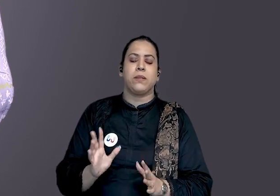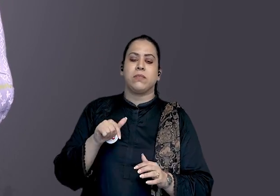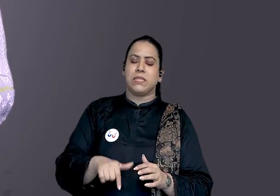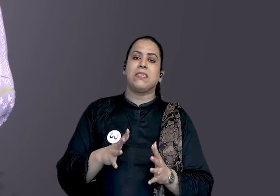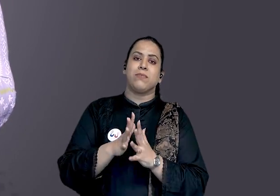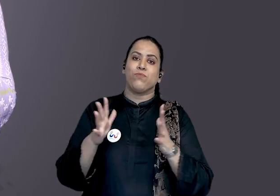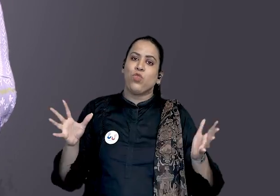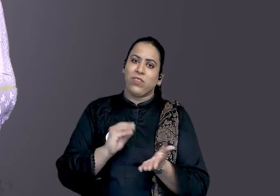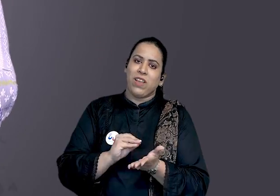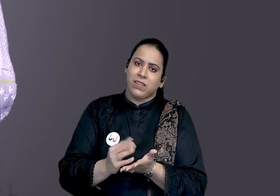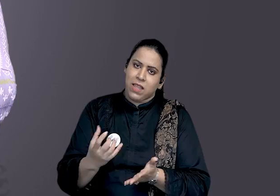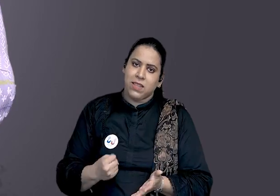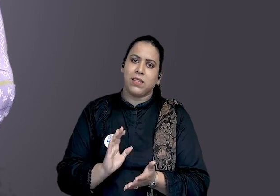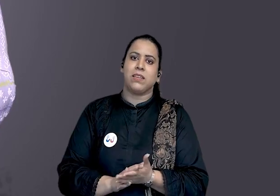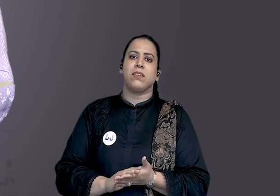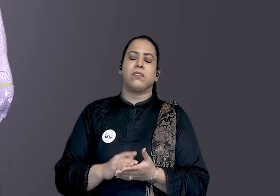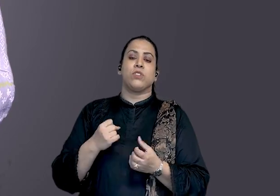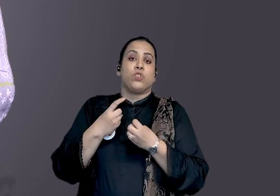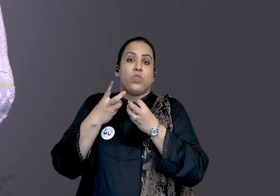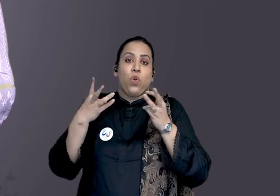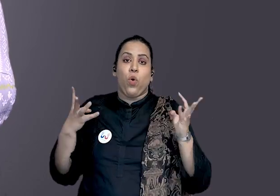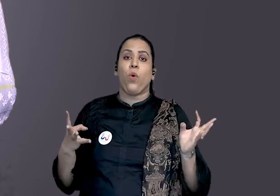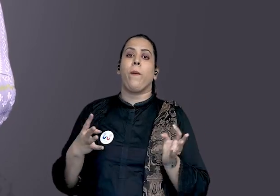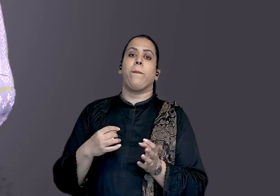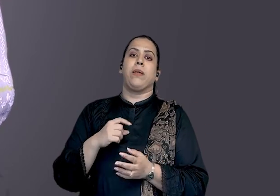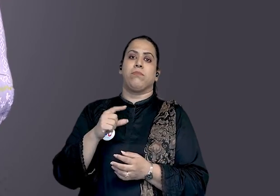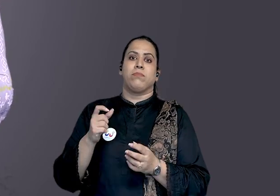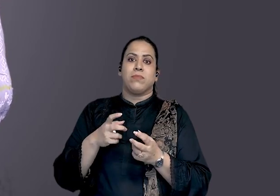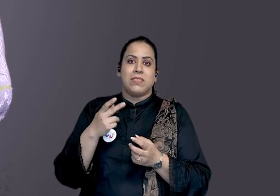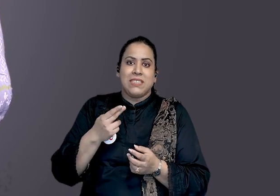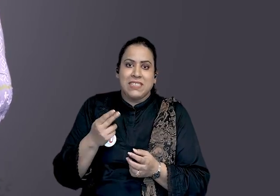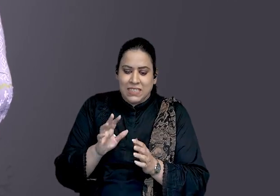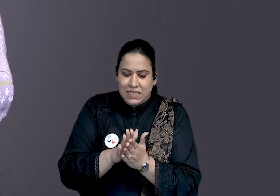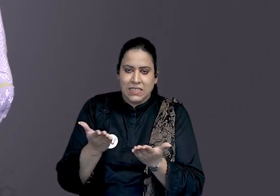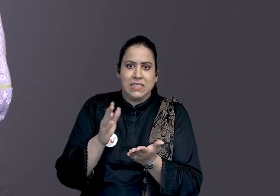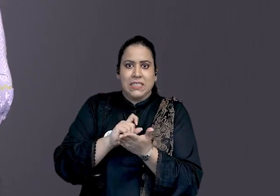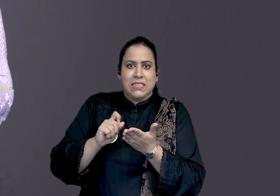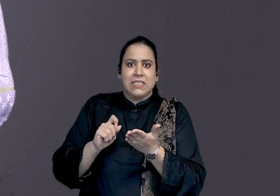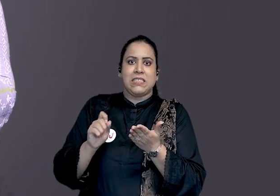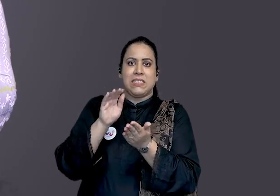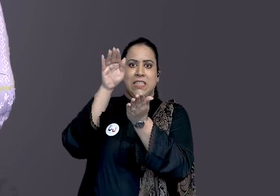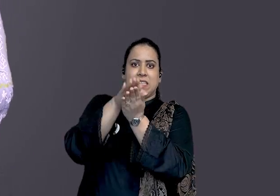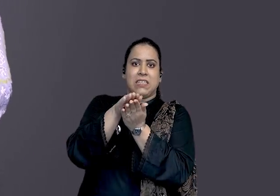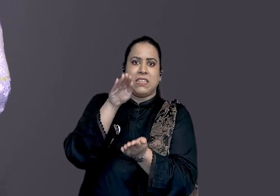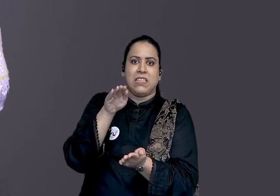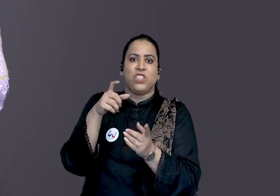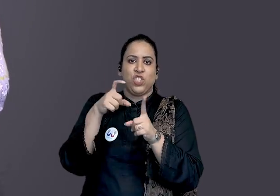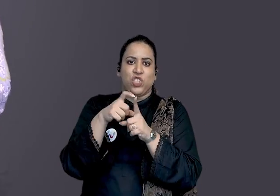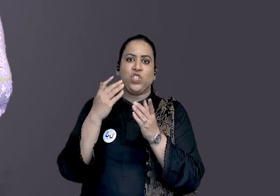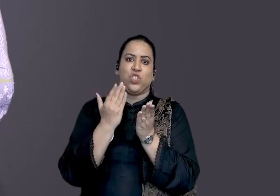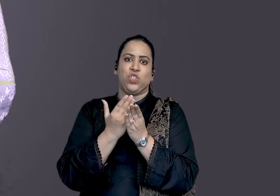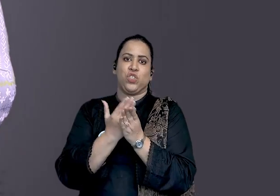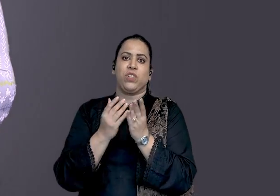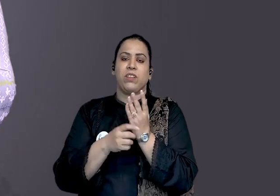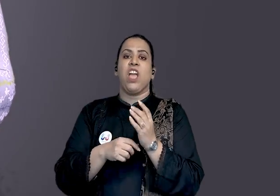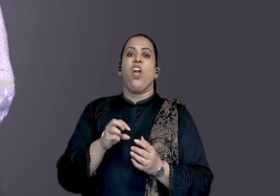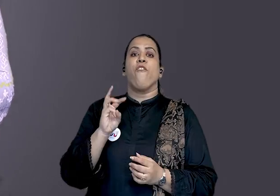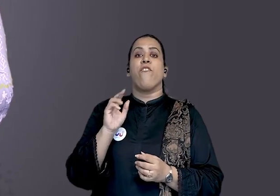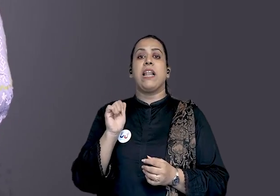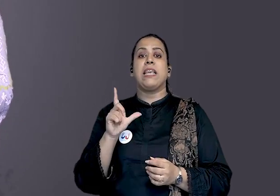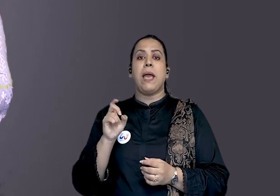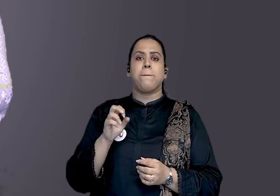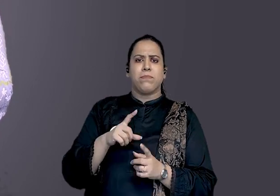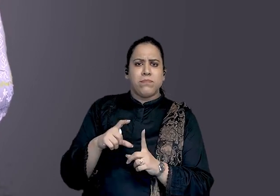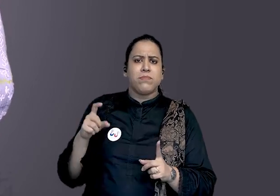बहुत इस्तेफ़ादा लिया है। देयर आर सो मेनी डिसर्टेशन एंड थीसिस दैट हैव बीन बेस्ड ऑन दीज डॉक्यूमेंट्स। विलियम